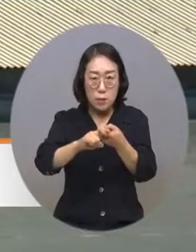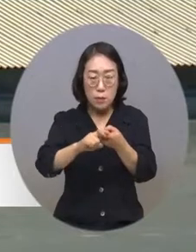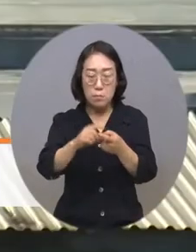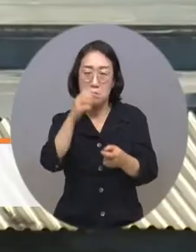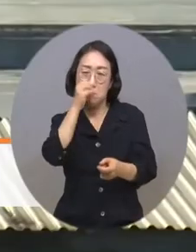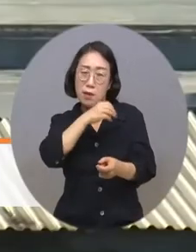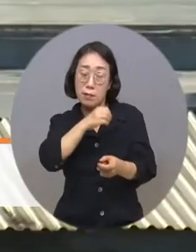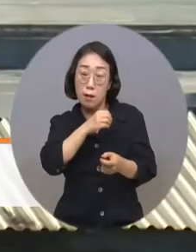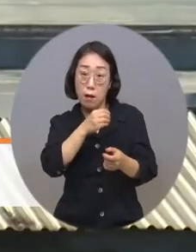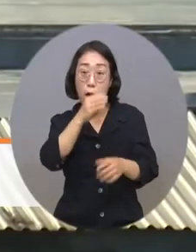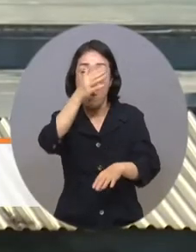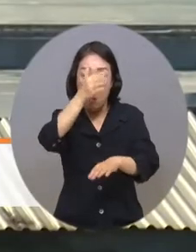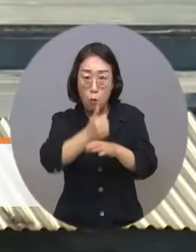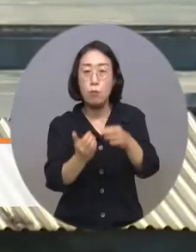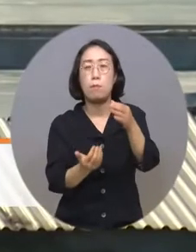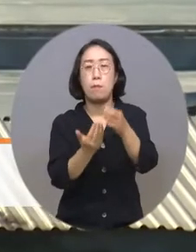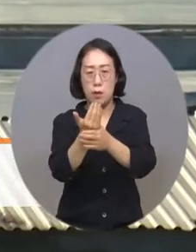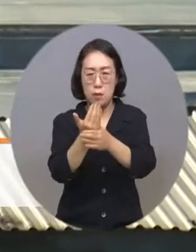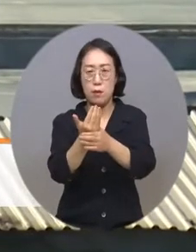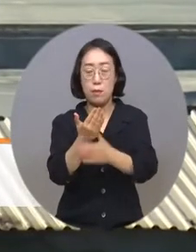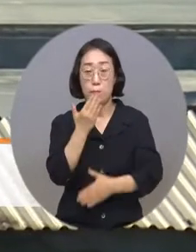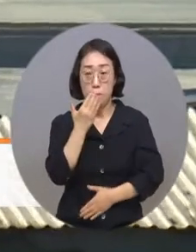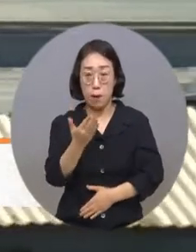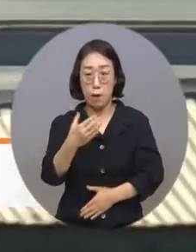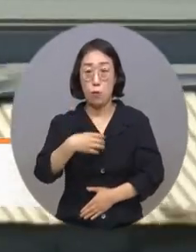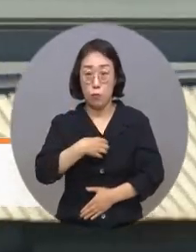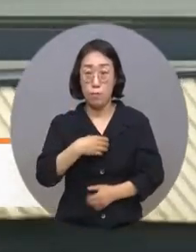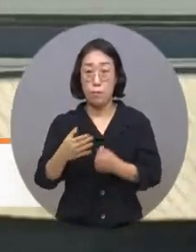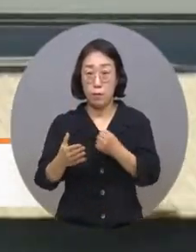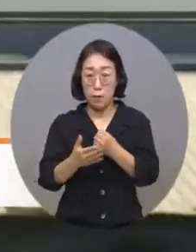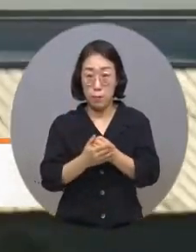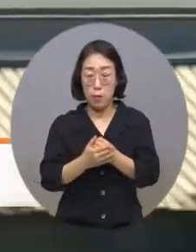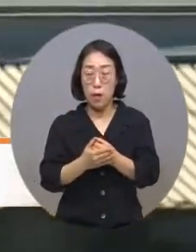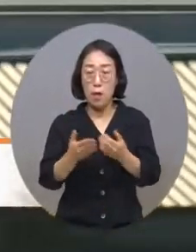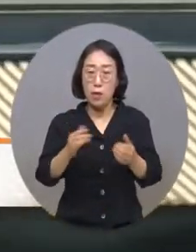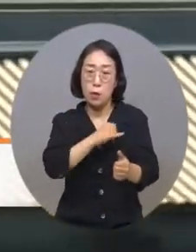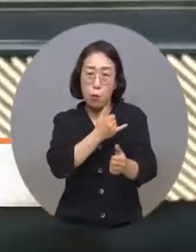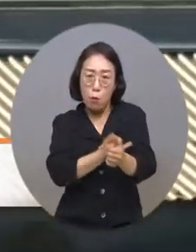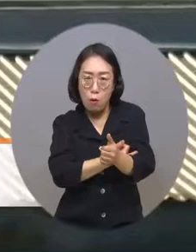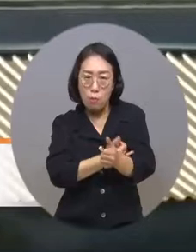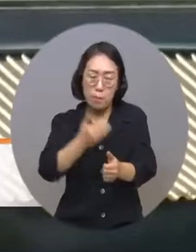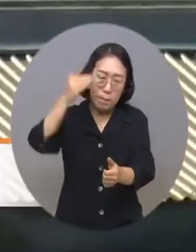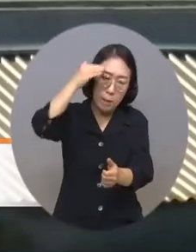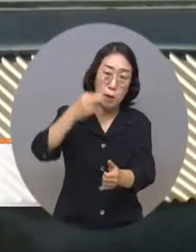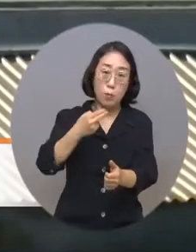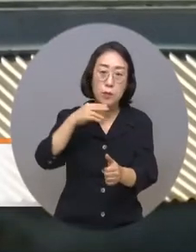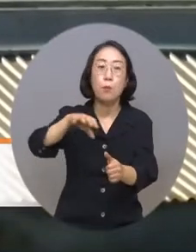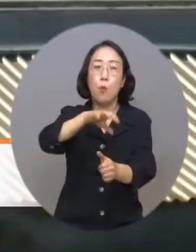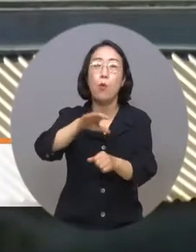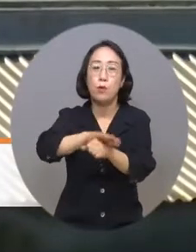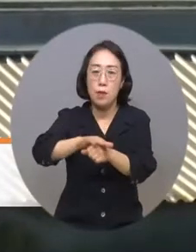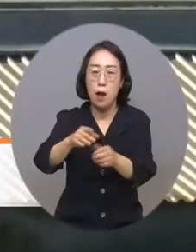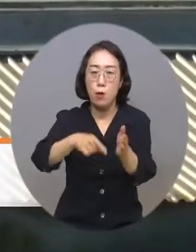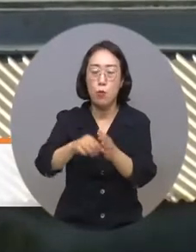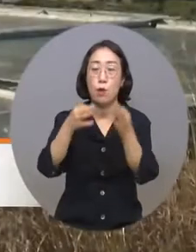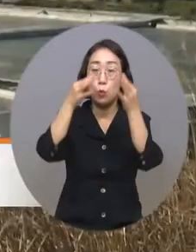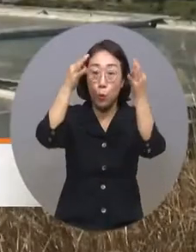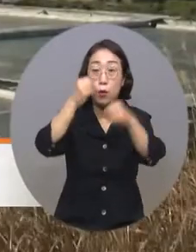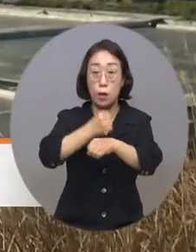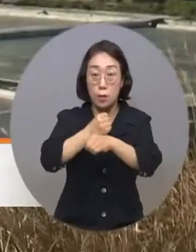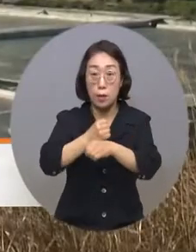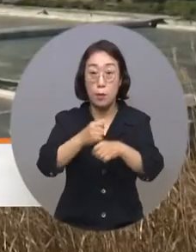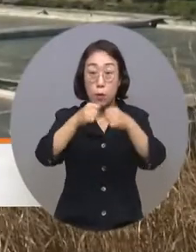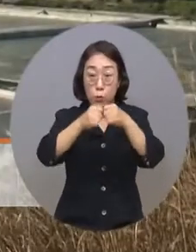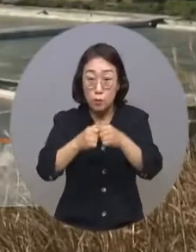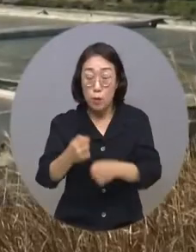어디서나 발생할 수 있다며 염전 근로자 인권 침해 근절의 행정력을 집중하겠다 고 밝혀 이번 전수조사